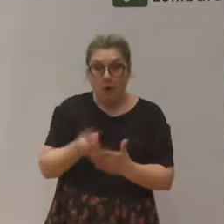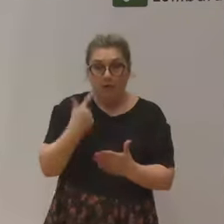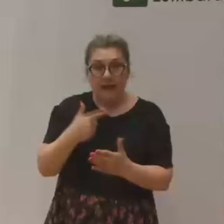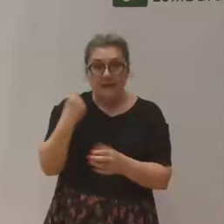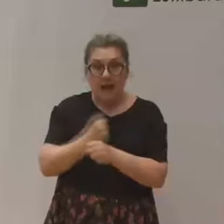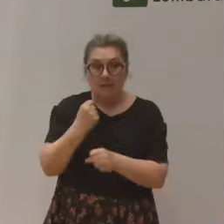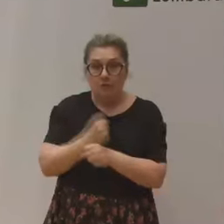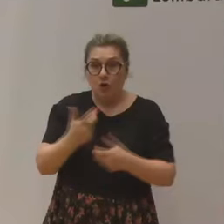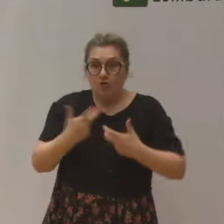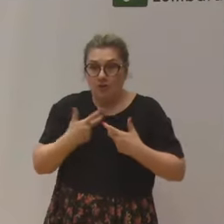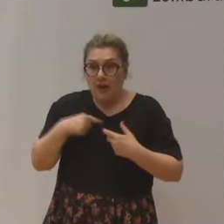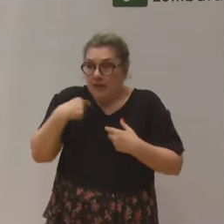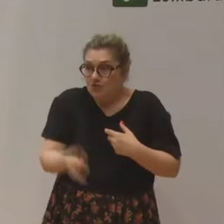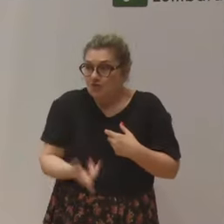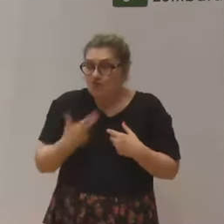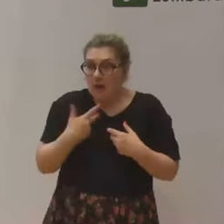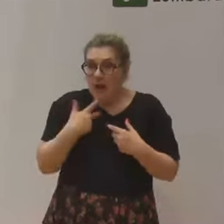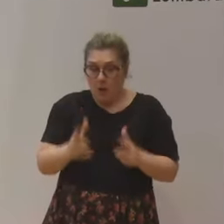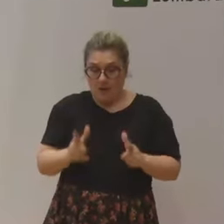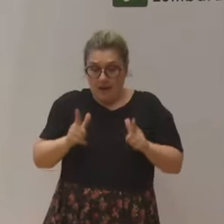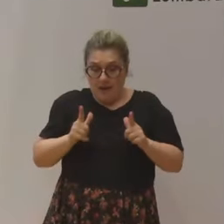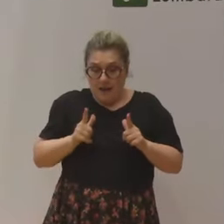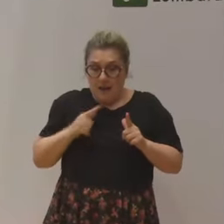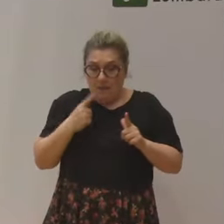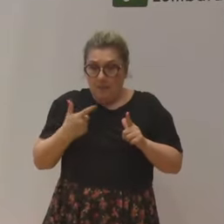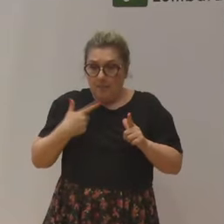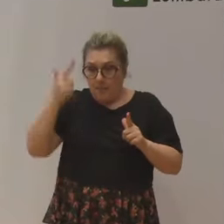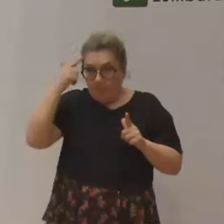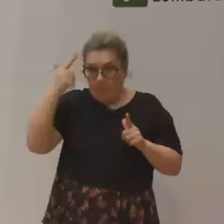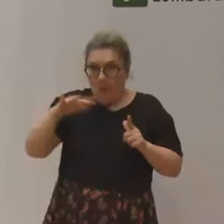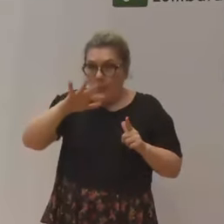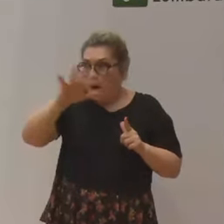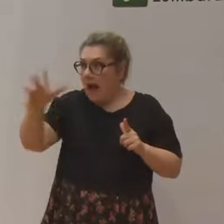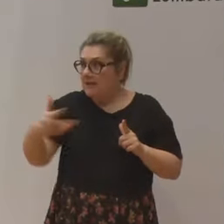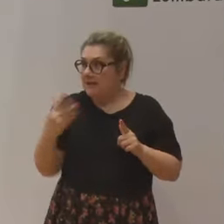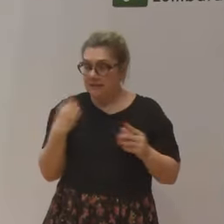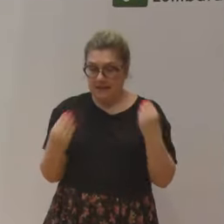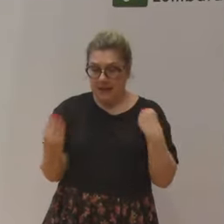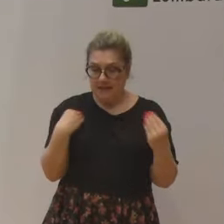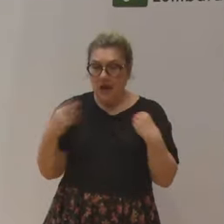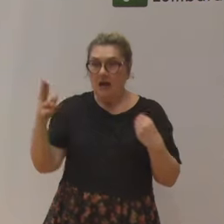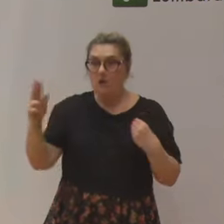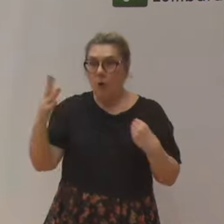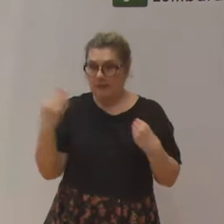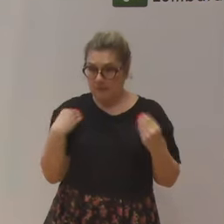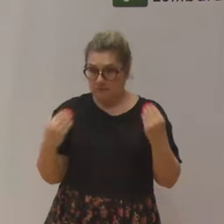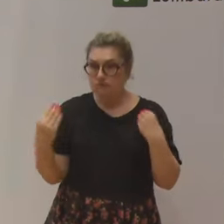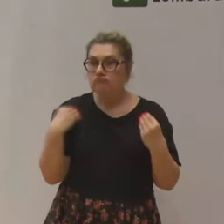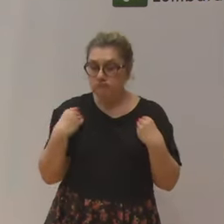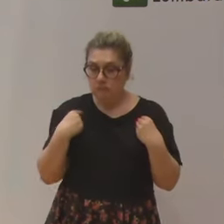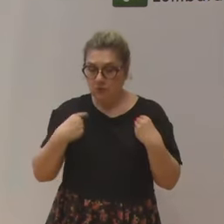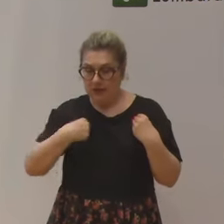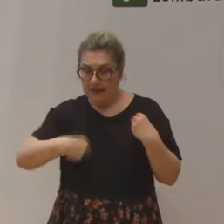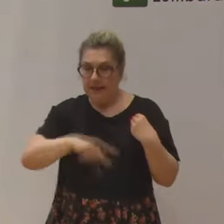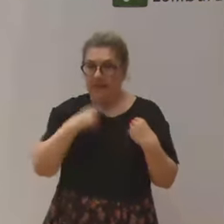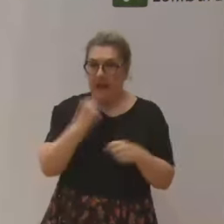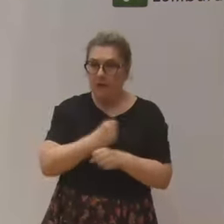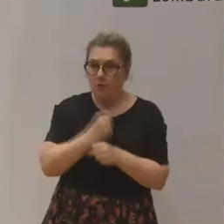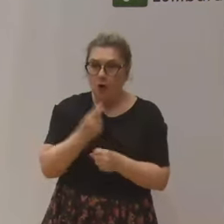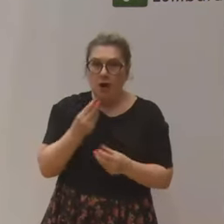lavoro che è già stato attivato appunto anche da tutte le ATS di Regione Lombardia, in cui c'è il lavoro